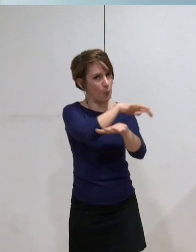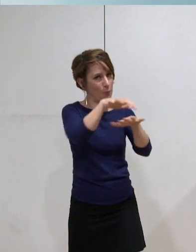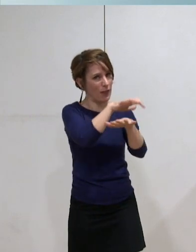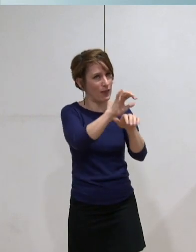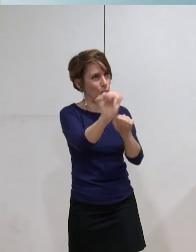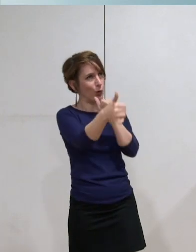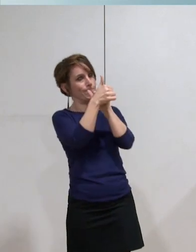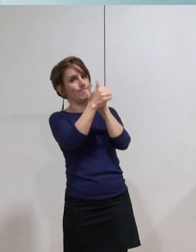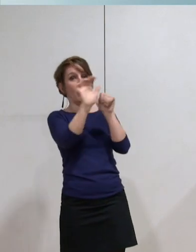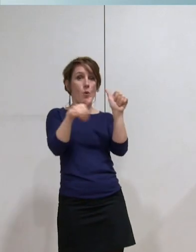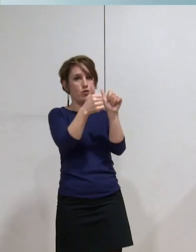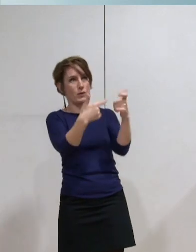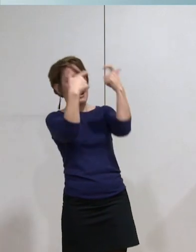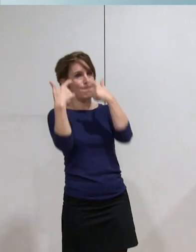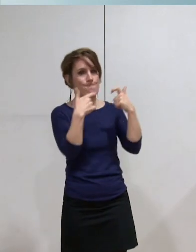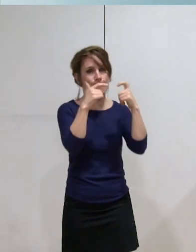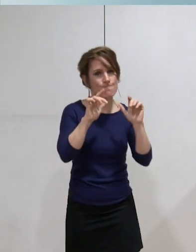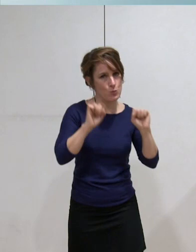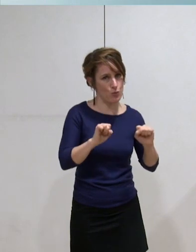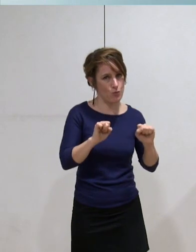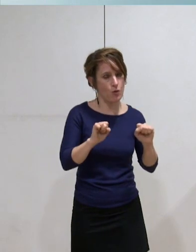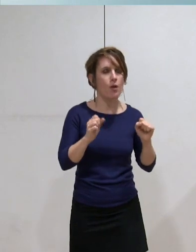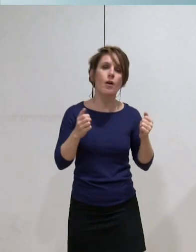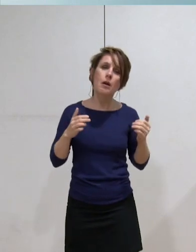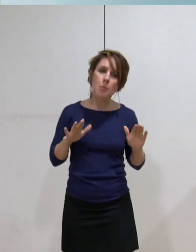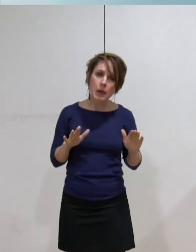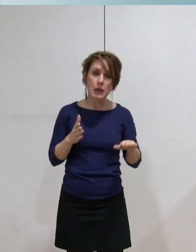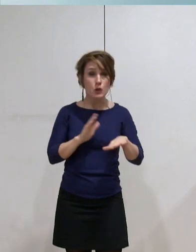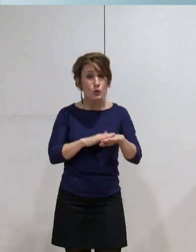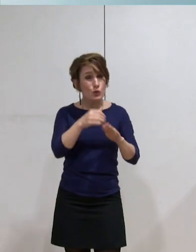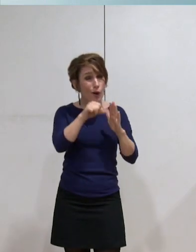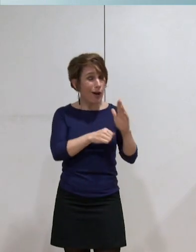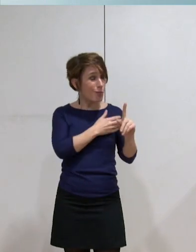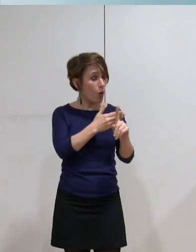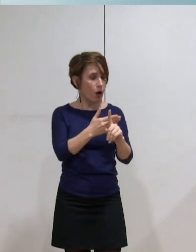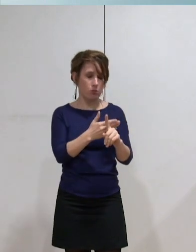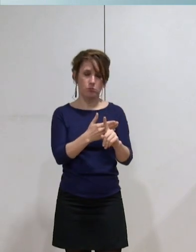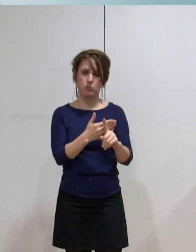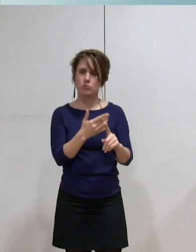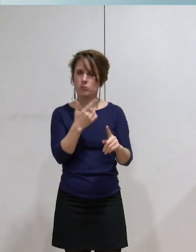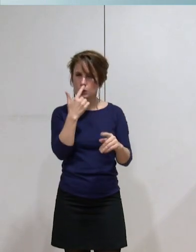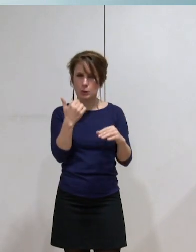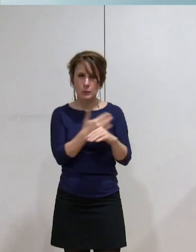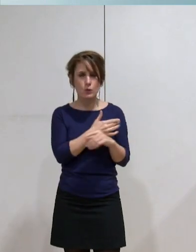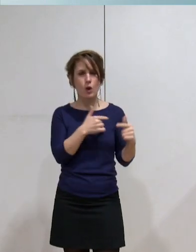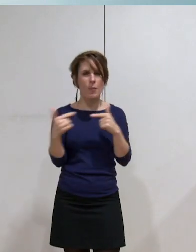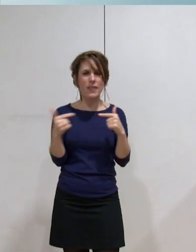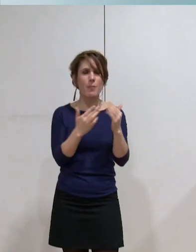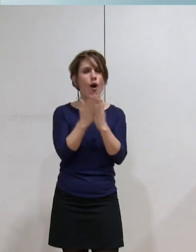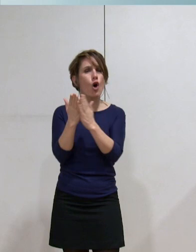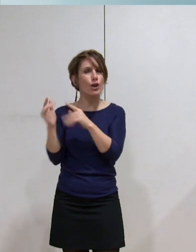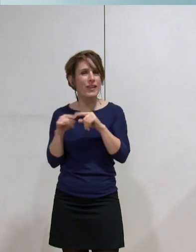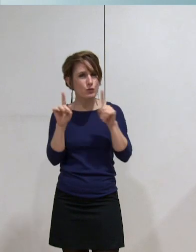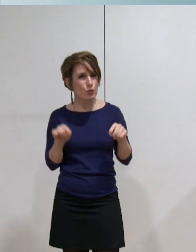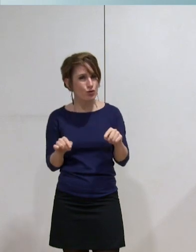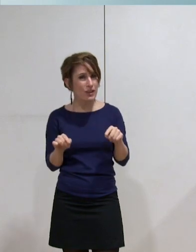en revanche de le prendre au sérieux quand en un mois entre le débat d'orientation budgétaire et ce soir nous apprenons